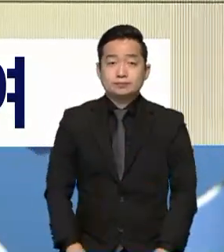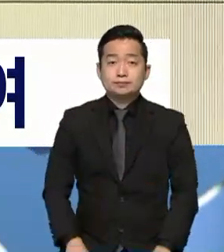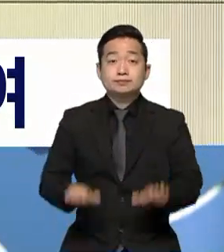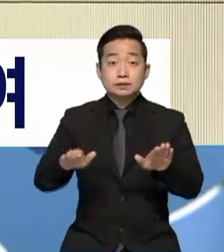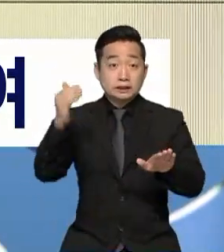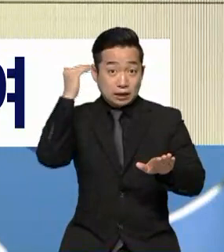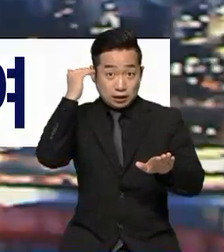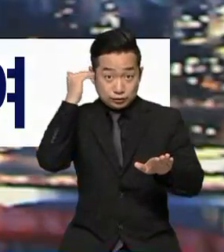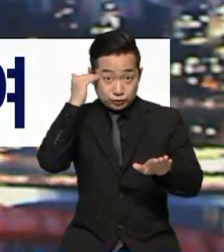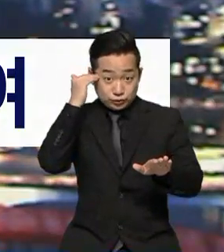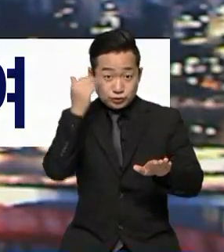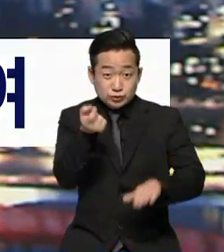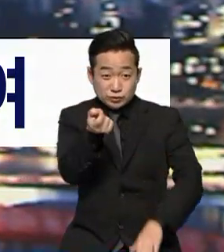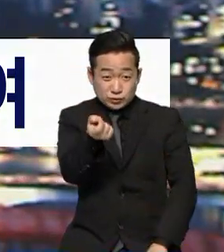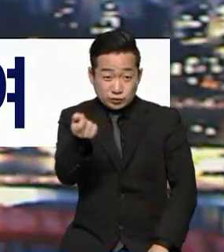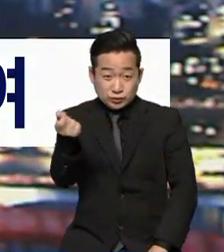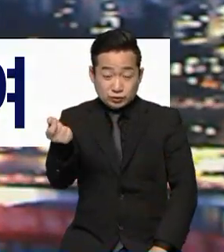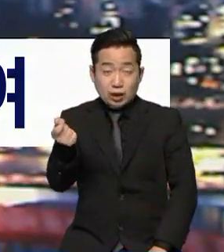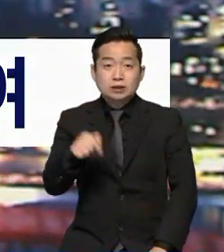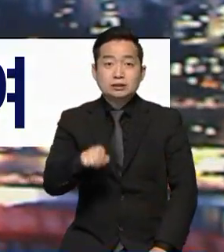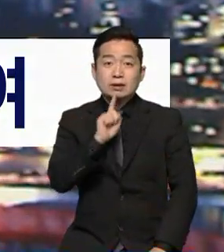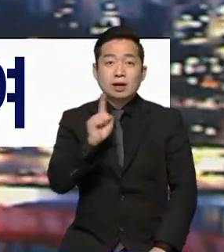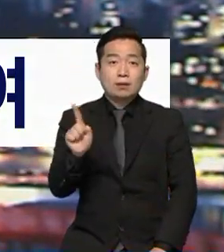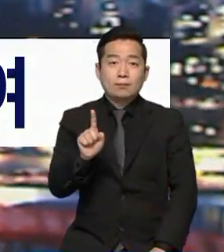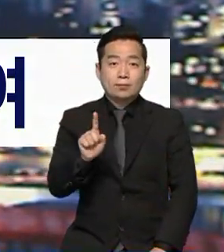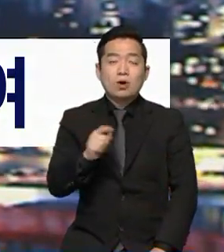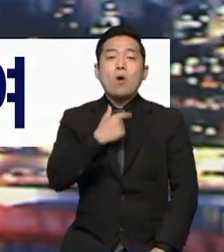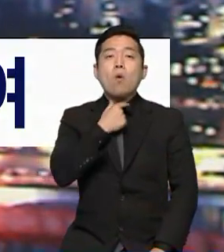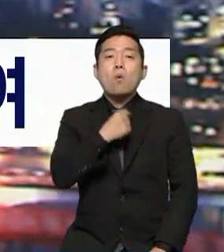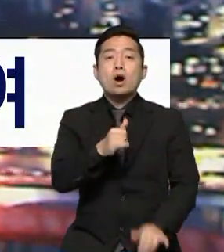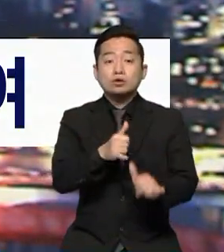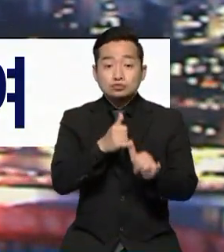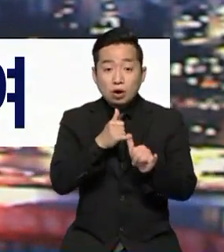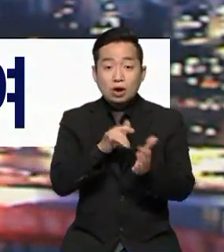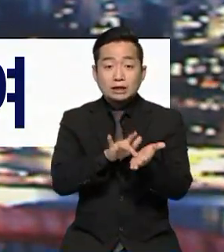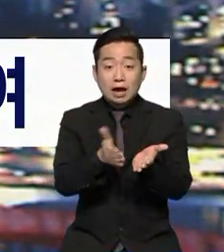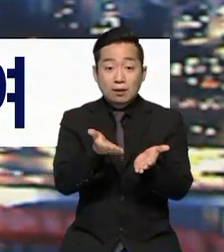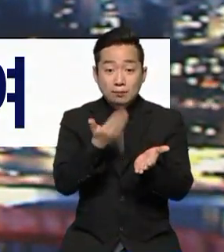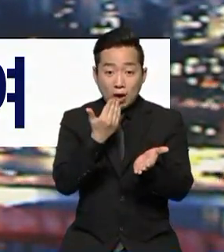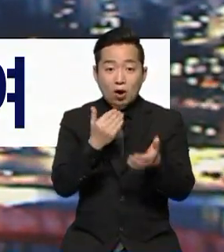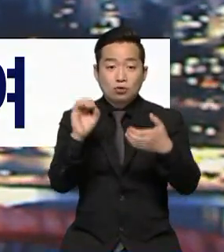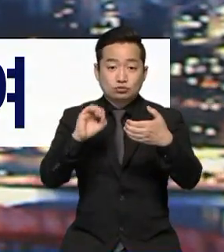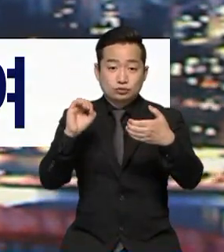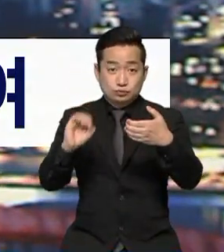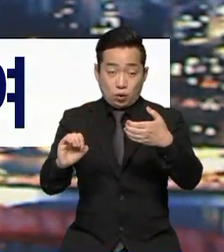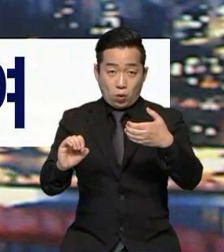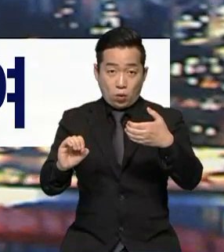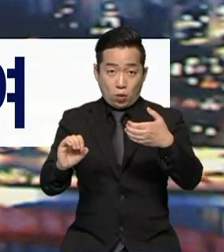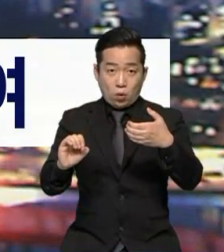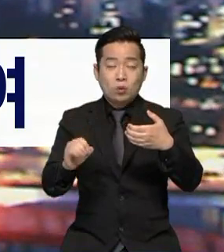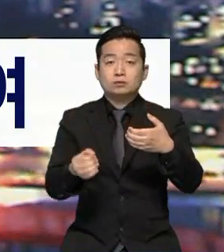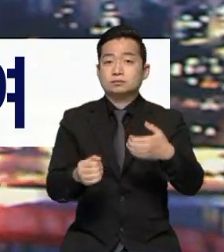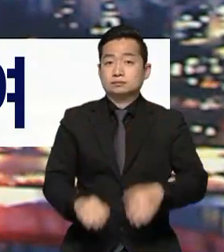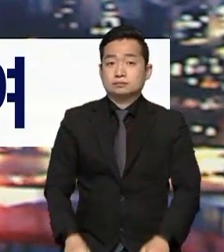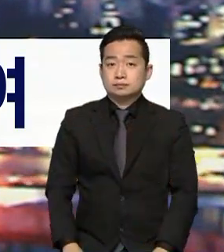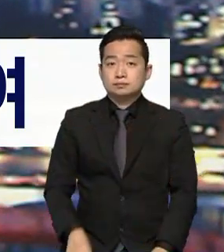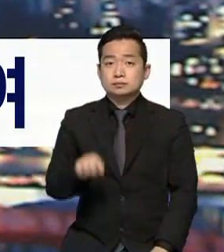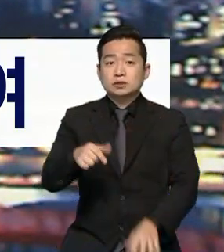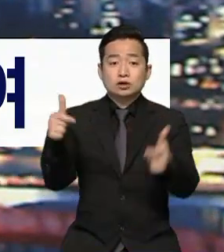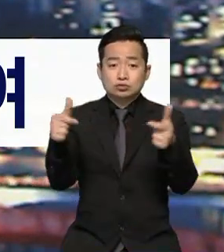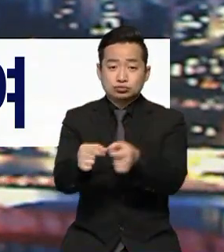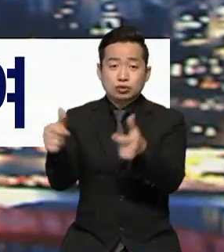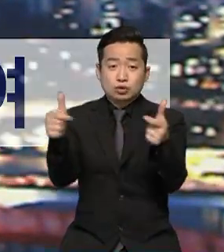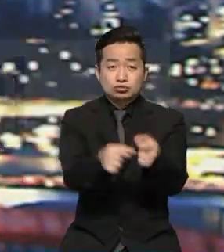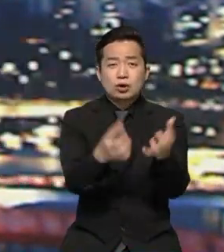우리나라는 존엄한 조금 선택해도 항생제 투여 비율이 90%에 이르는데 줄일 부분이